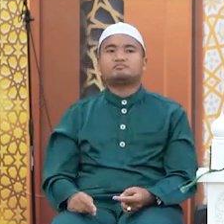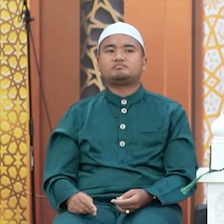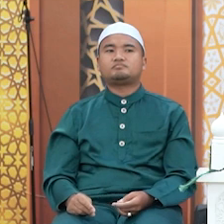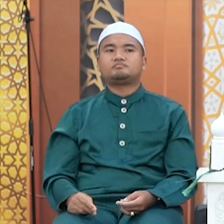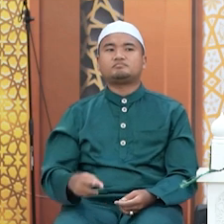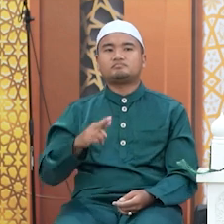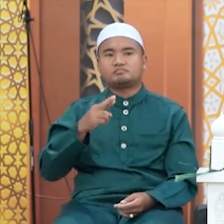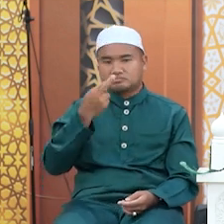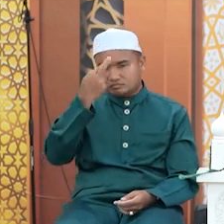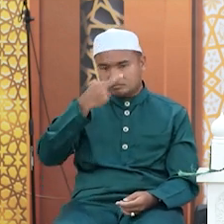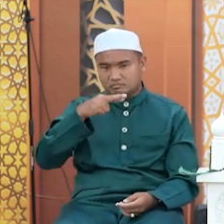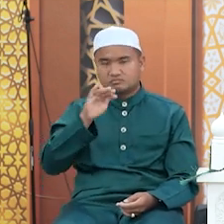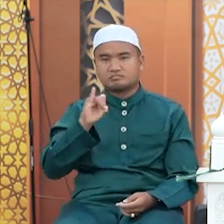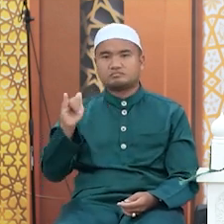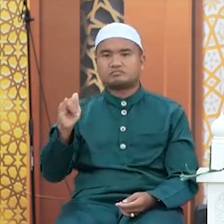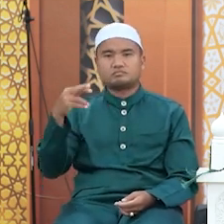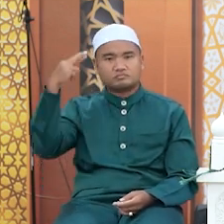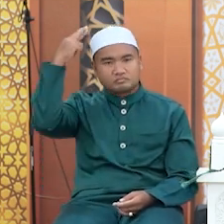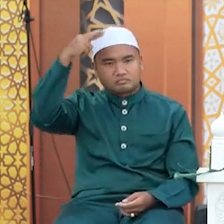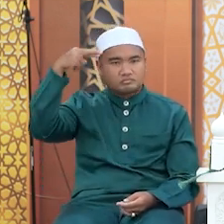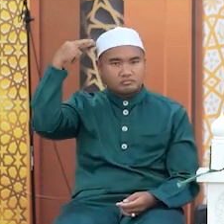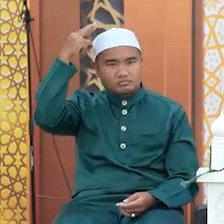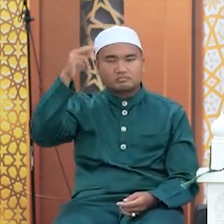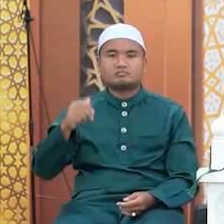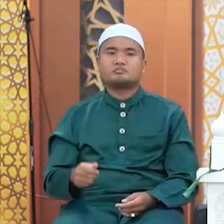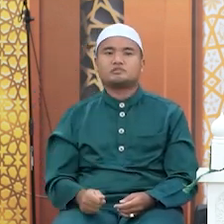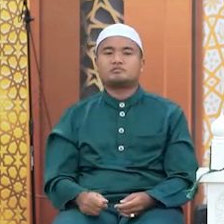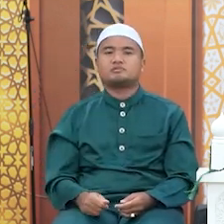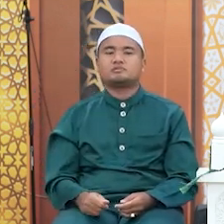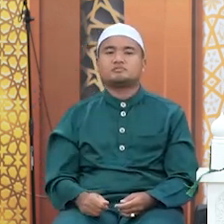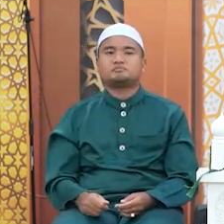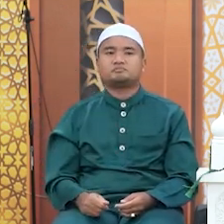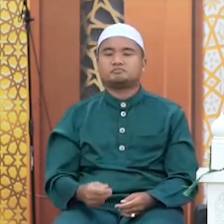Rahmahnya Rasulullah sallallahu alaihi wasallam kita tengok,